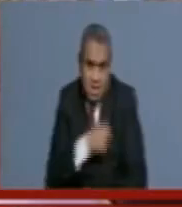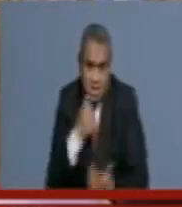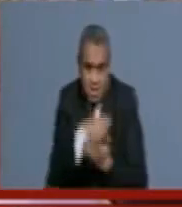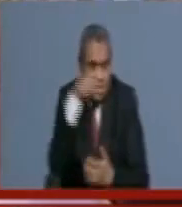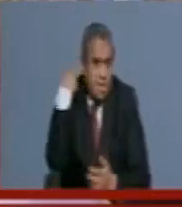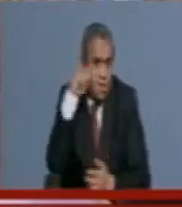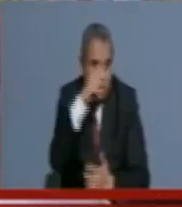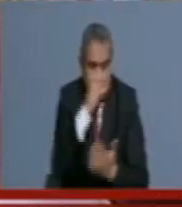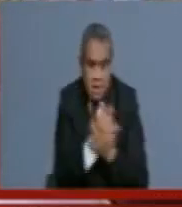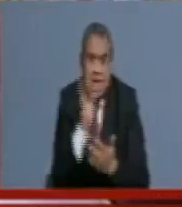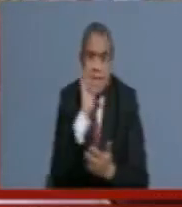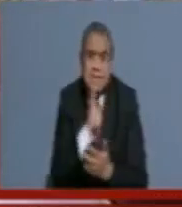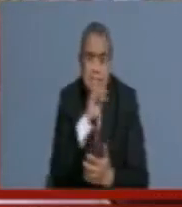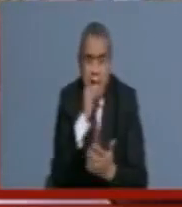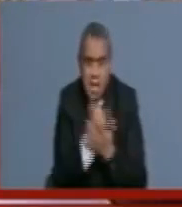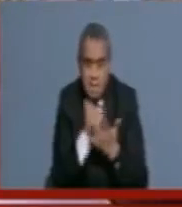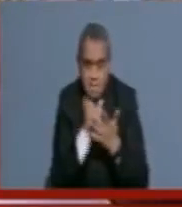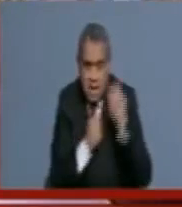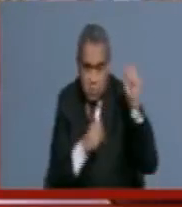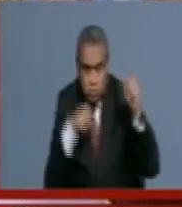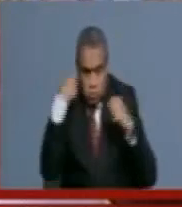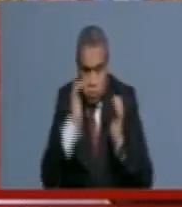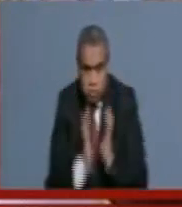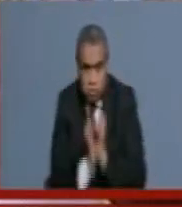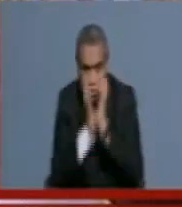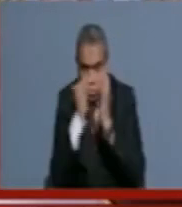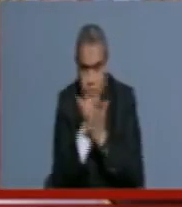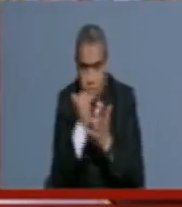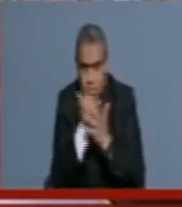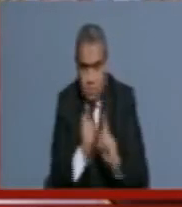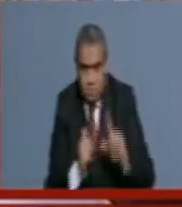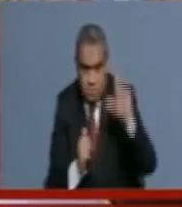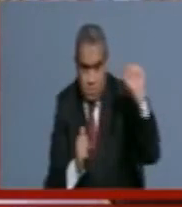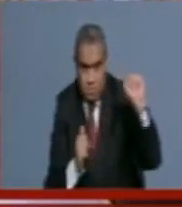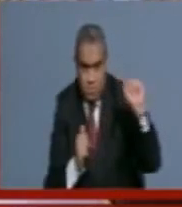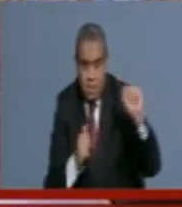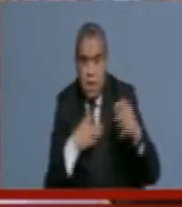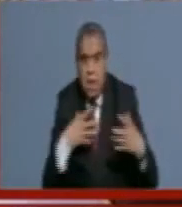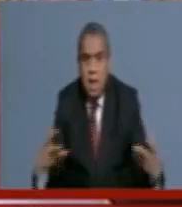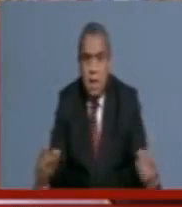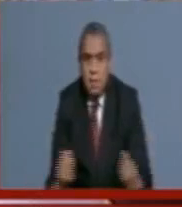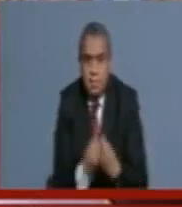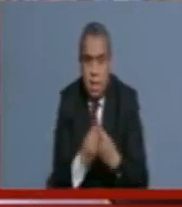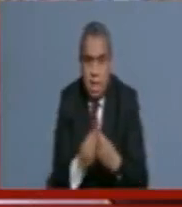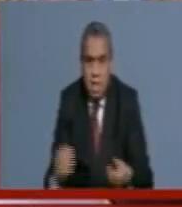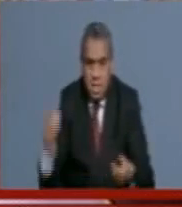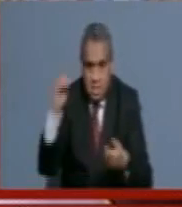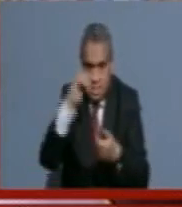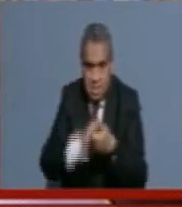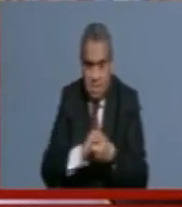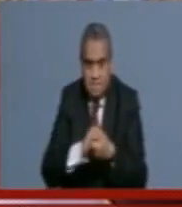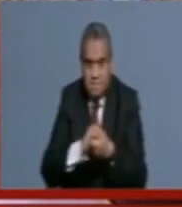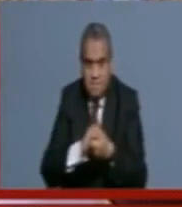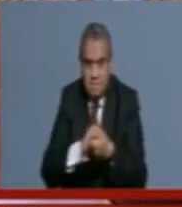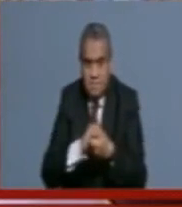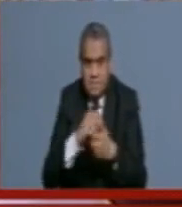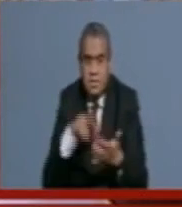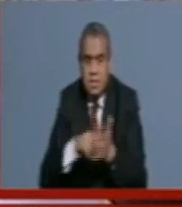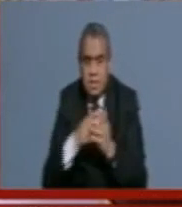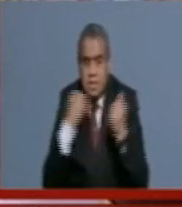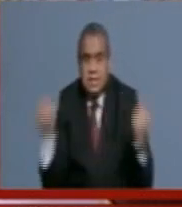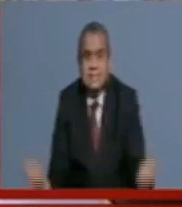الاجتماعي، نسقنا معاهم ان احنا نتعامل ونتعاون بتدريب مدربين